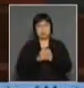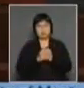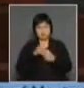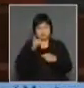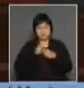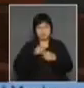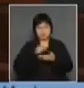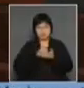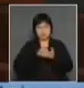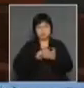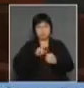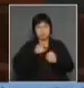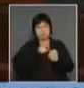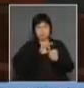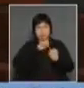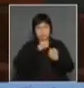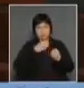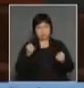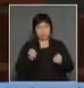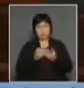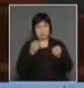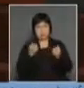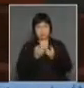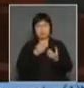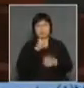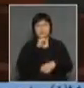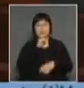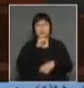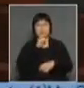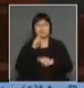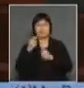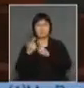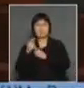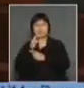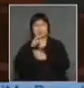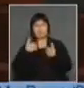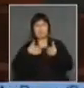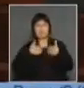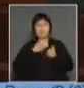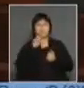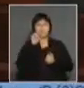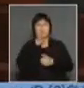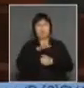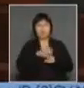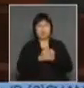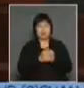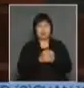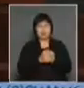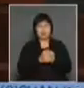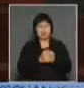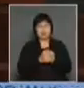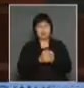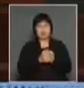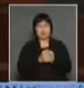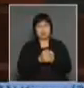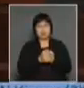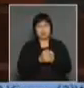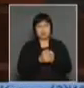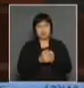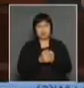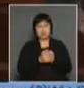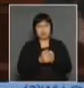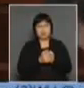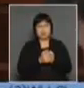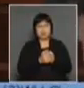有大龍鳳了，一定又有人呢拿些緊急質詢啊，或者是啲那些